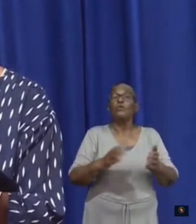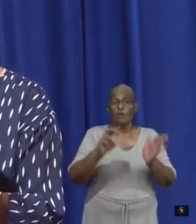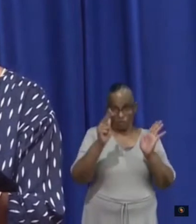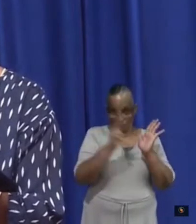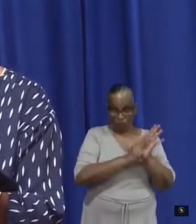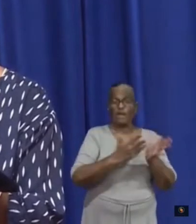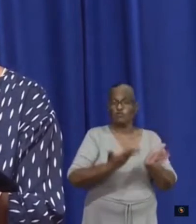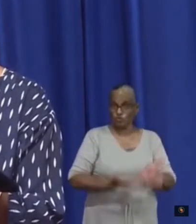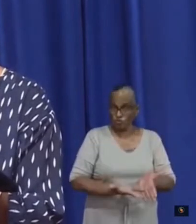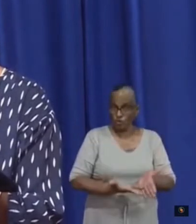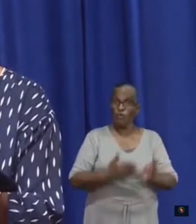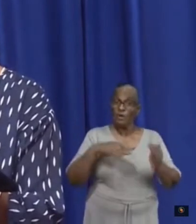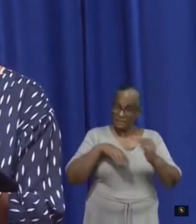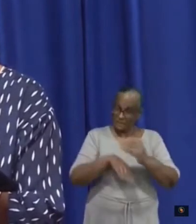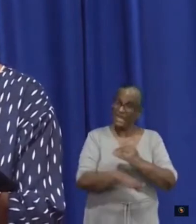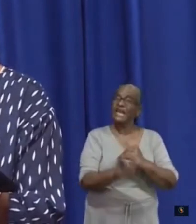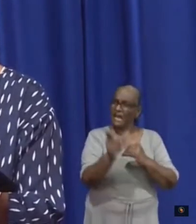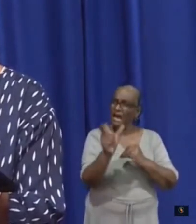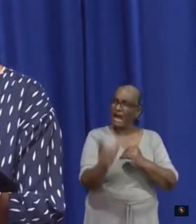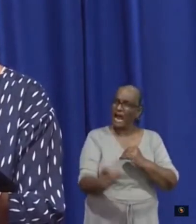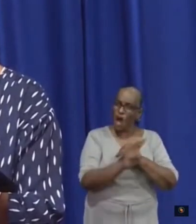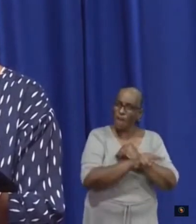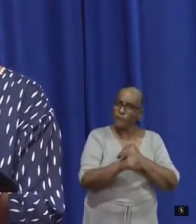wet de illegale genoemd.